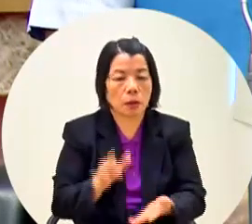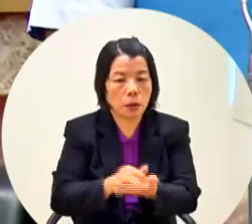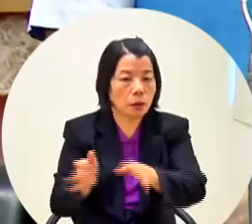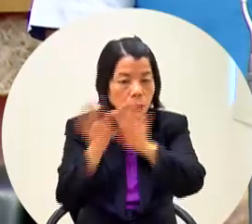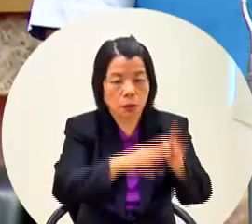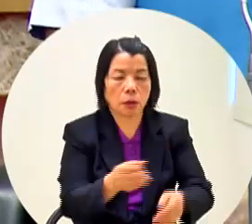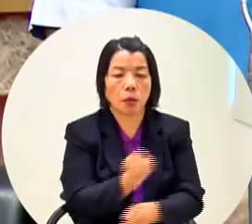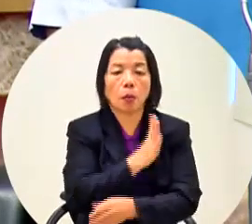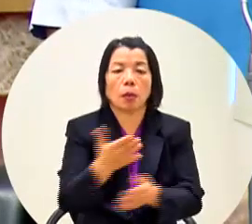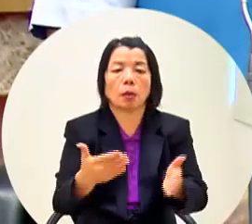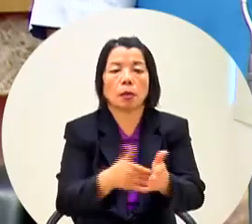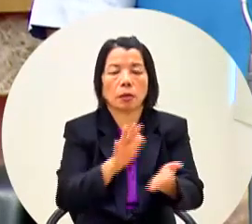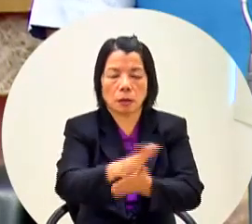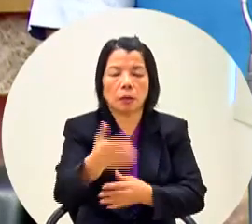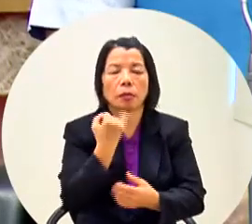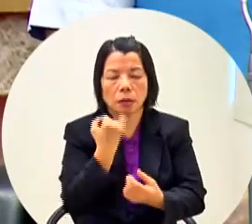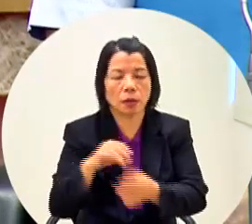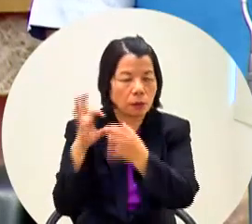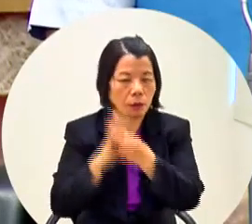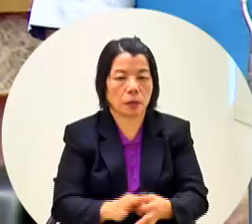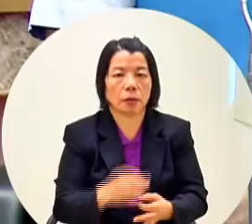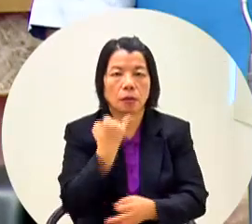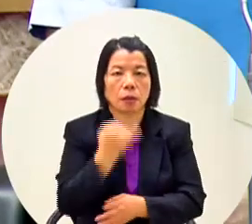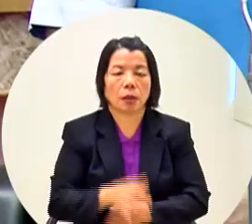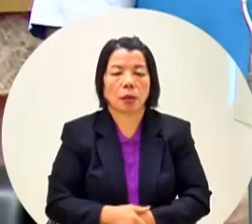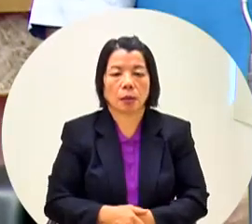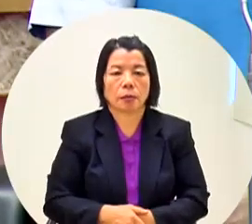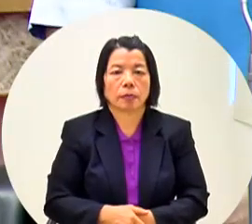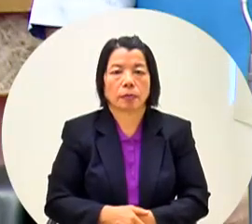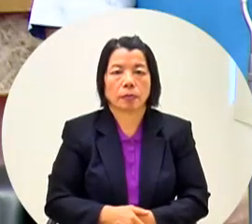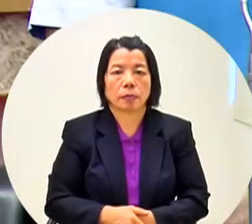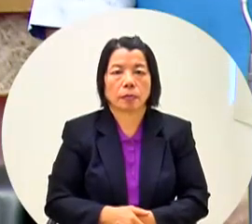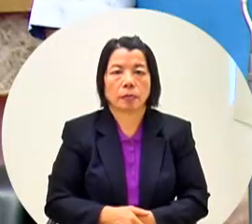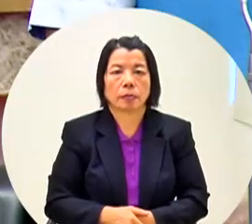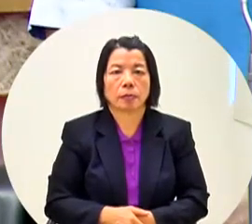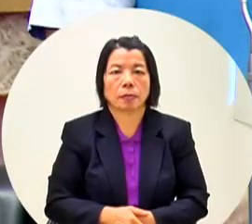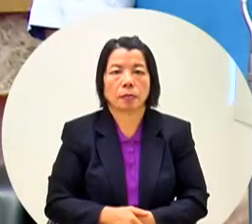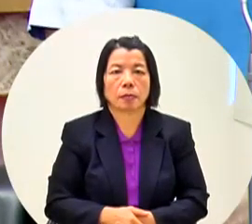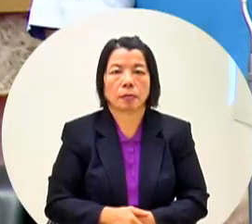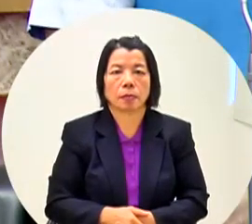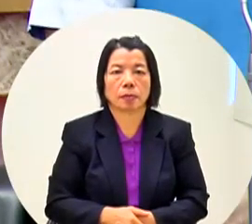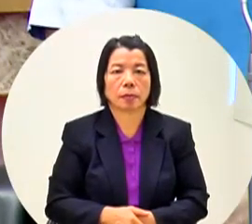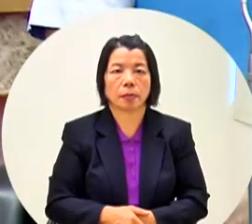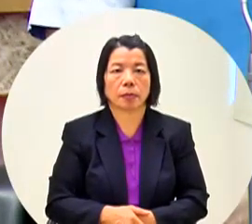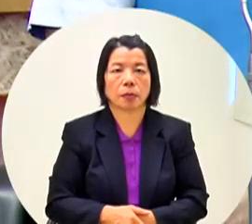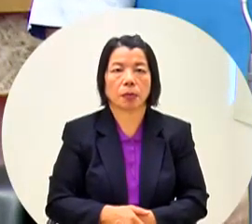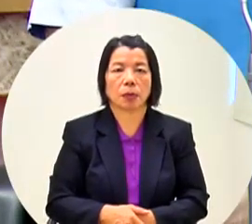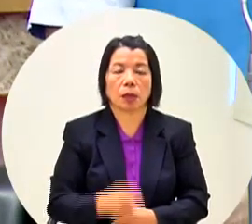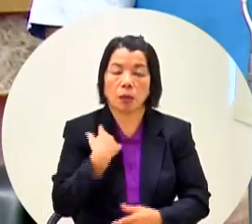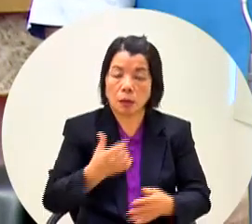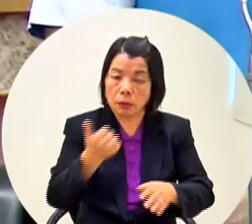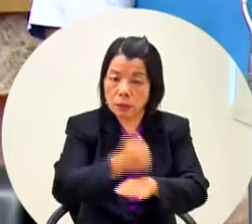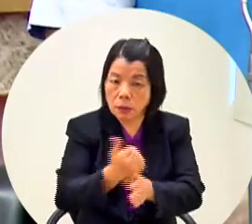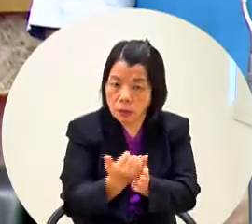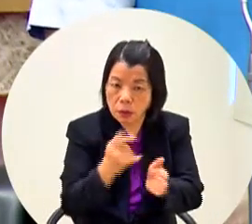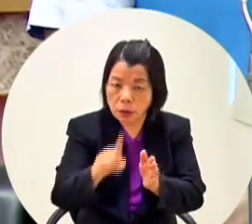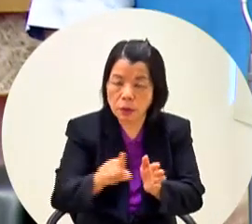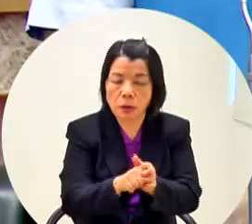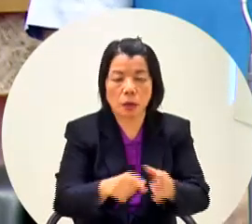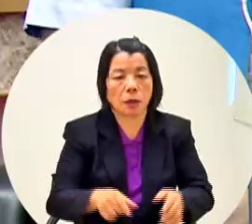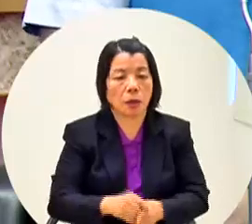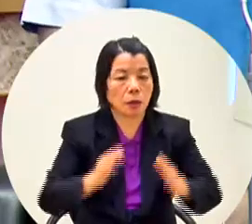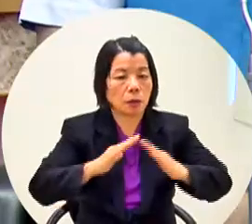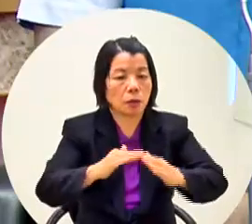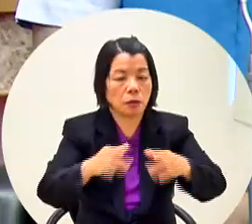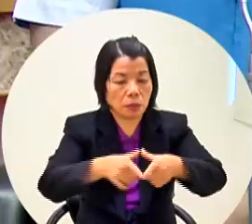痛一脚，脚痛一头哦，不一定有用哦。那之前刚上任的时候，也有人来提市民卡，可是闹一